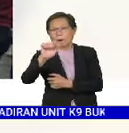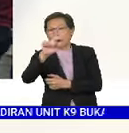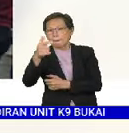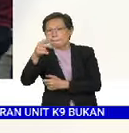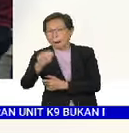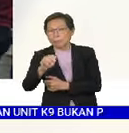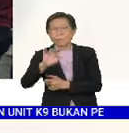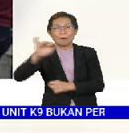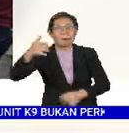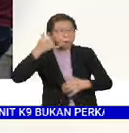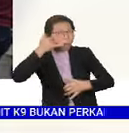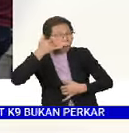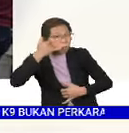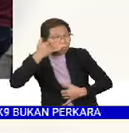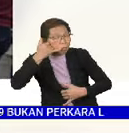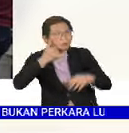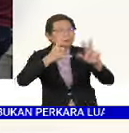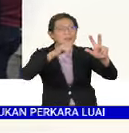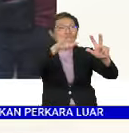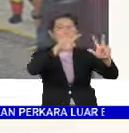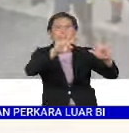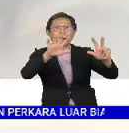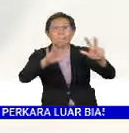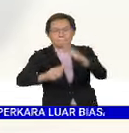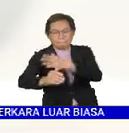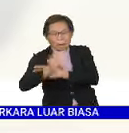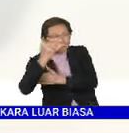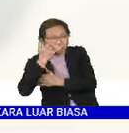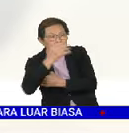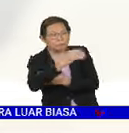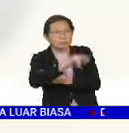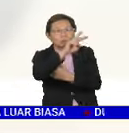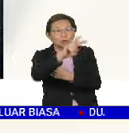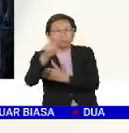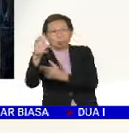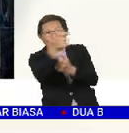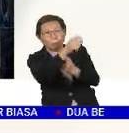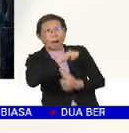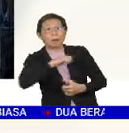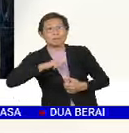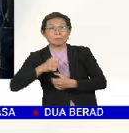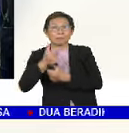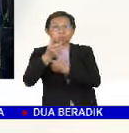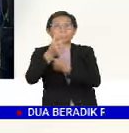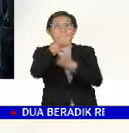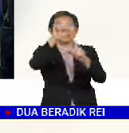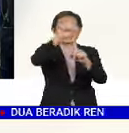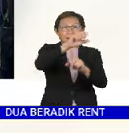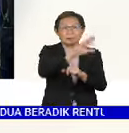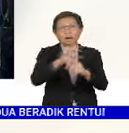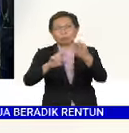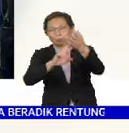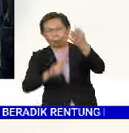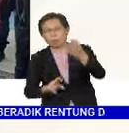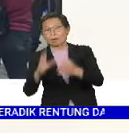menerima panggilan kecemasan pada 354 pagi dan 22 anggota dari Balai Bomba dan selamat Selayang dan Rawang